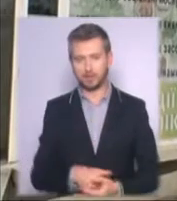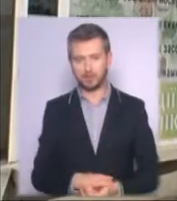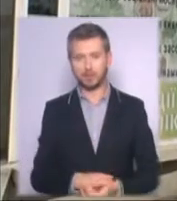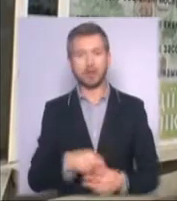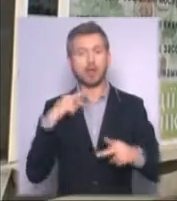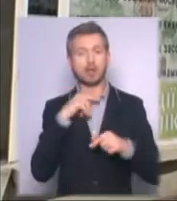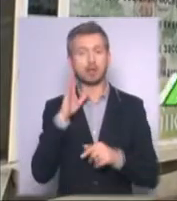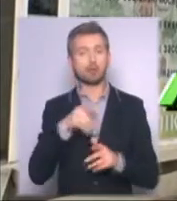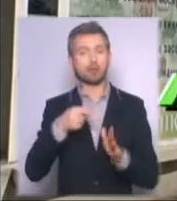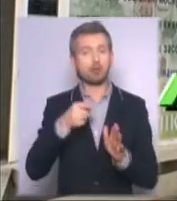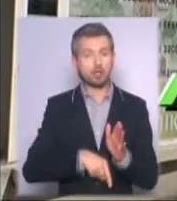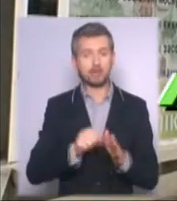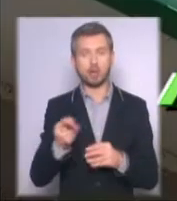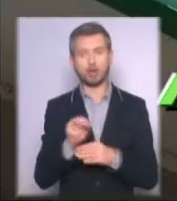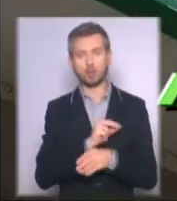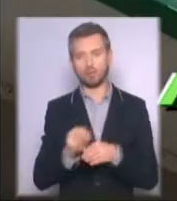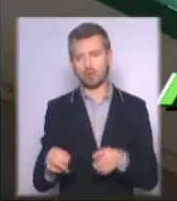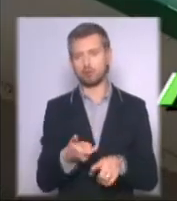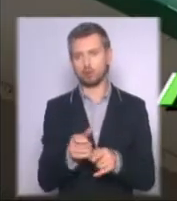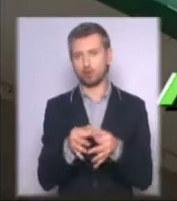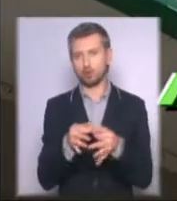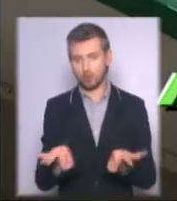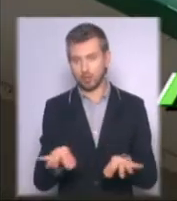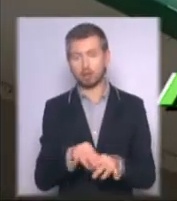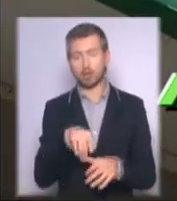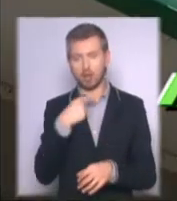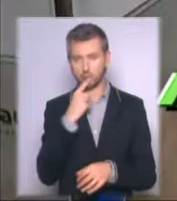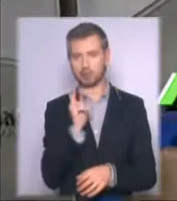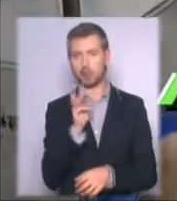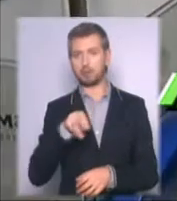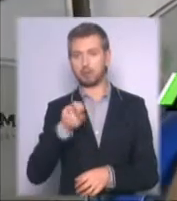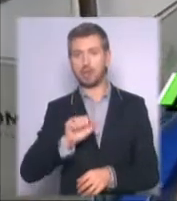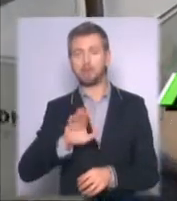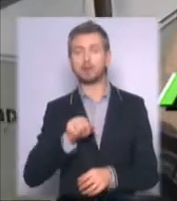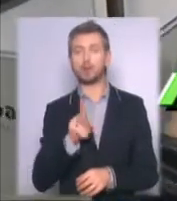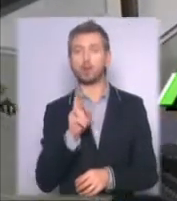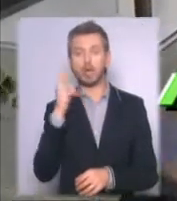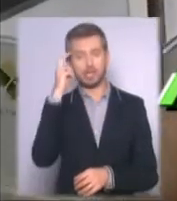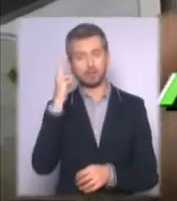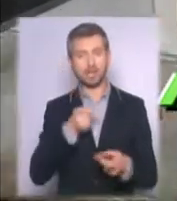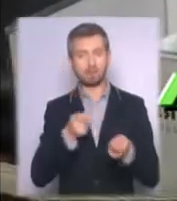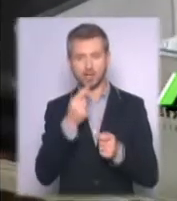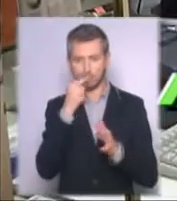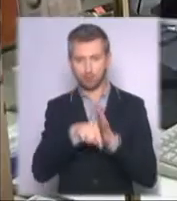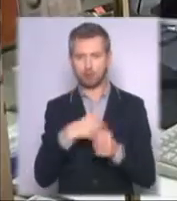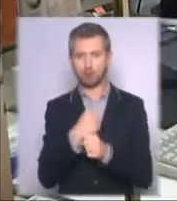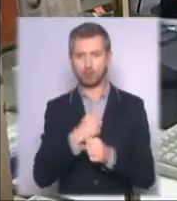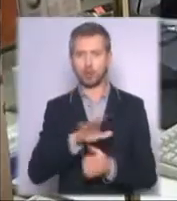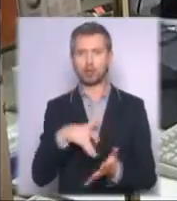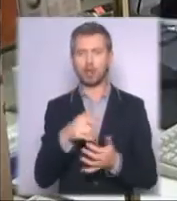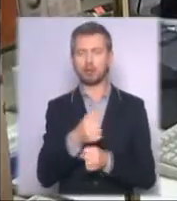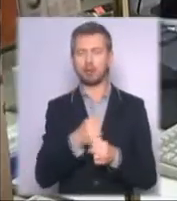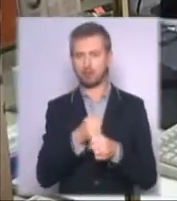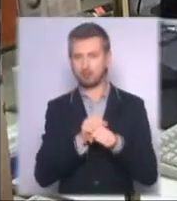Ліки будуть дешевшими, а лікування – доступнішим, запевняють у КМДА. Після того, як столична влада втрутилася у роботу комунальної аптечної